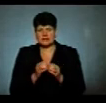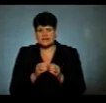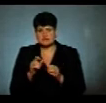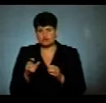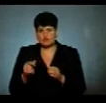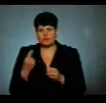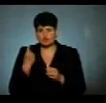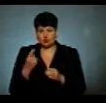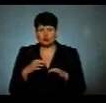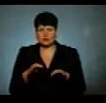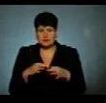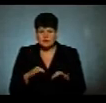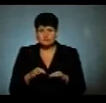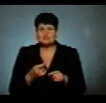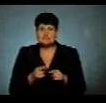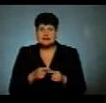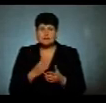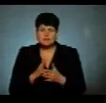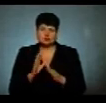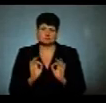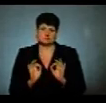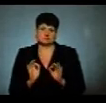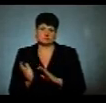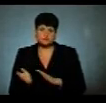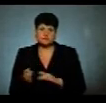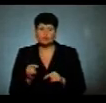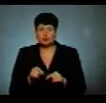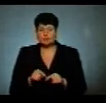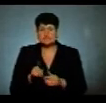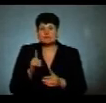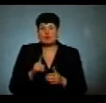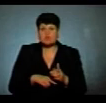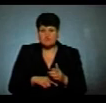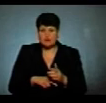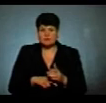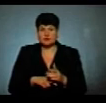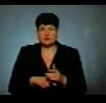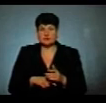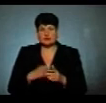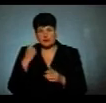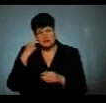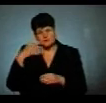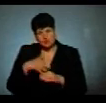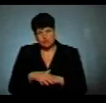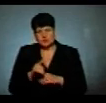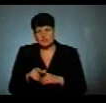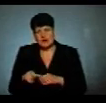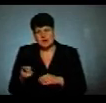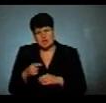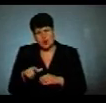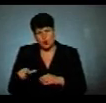громадському транспорті, в тролейбусі чи автобусі, це мало би бути оптимальним. Тому ми сподіваємося, перше, на свідомість тернополян, на розуміння